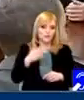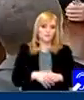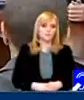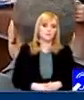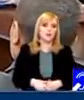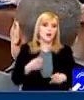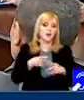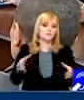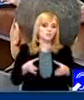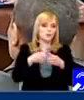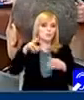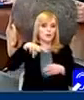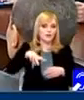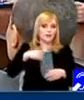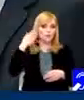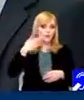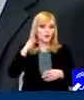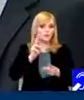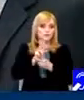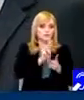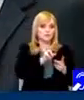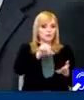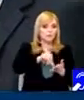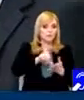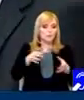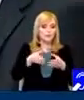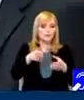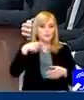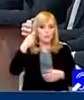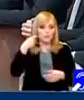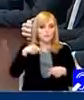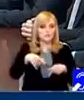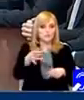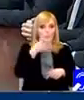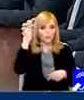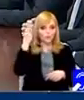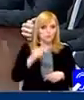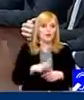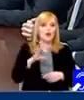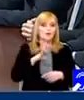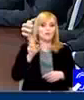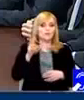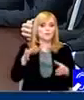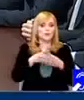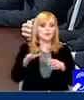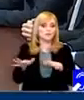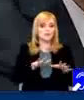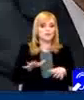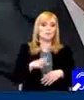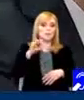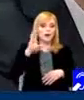mare. Delegația PNL România a avut întrevederi și cu reprezentanții ai partidelor politice din Republica Moldova. Au fost cei de la Partidul Acțiune